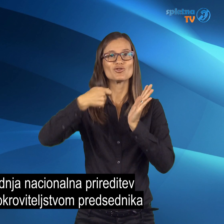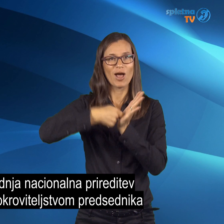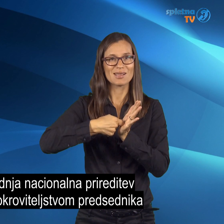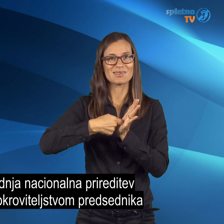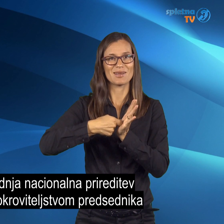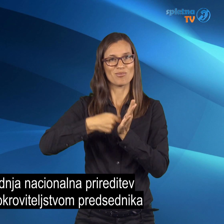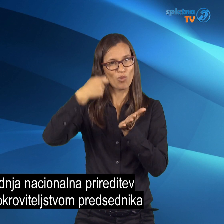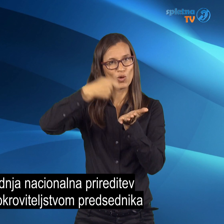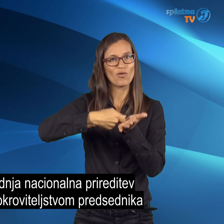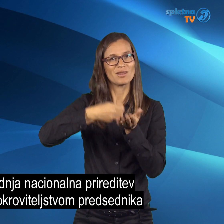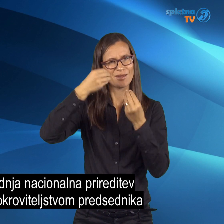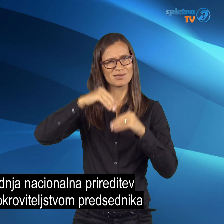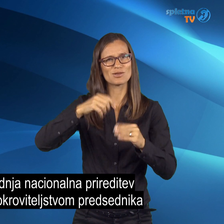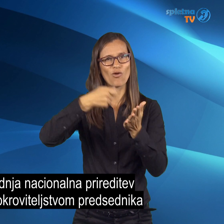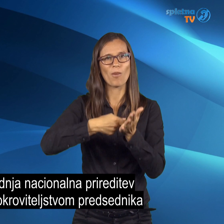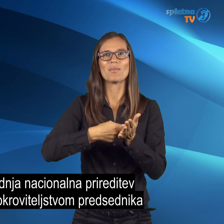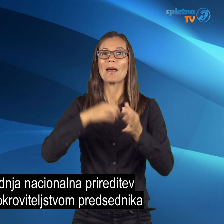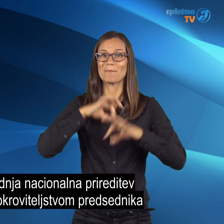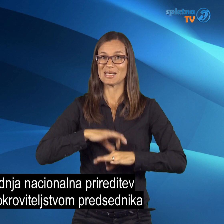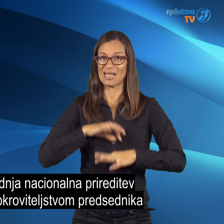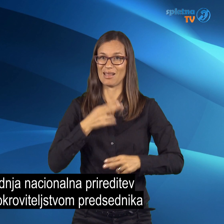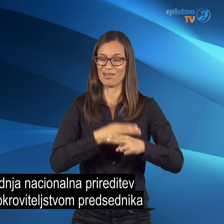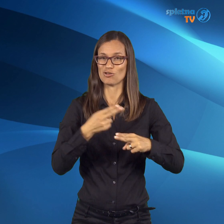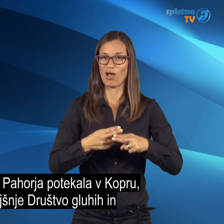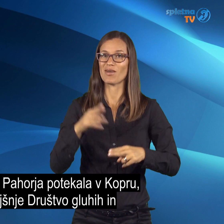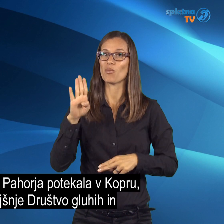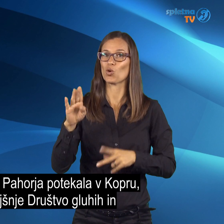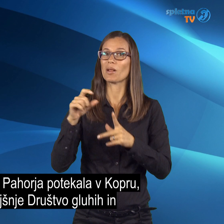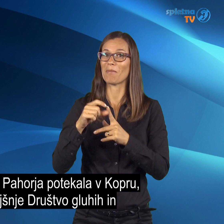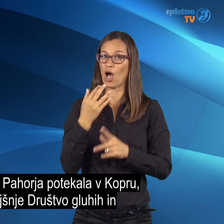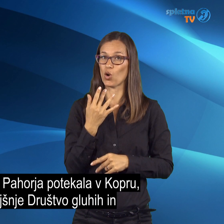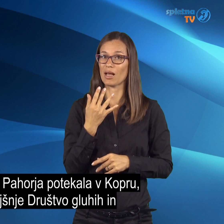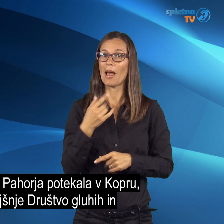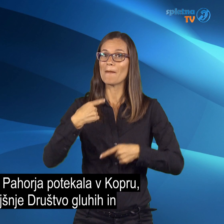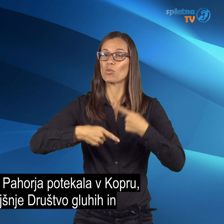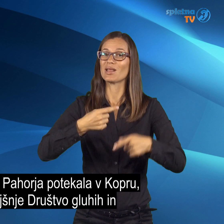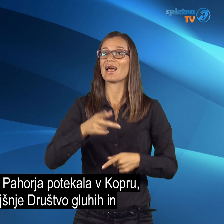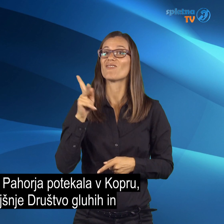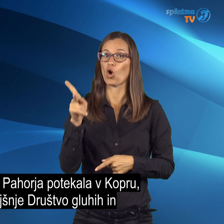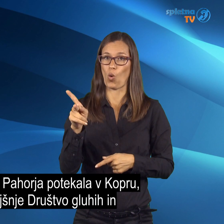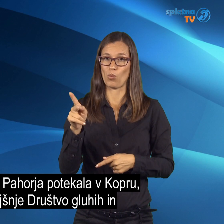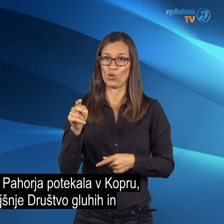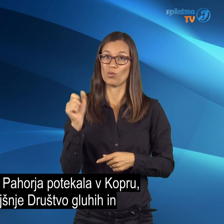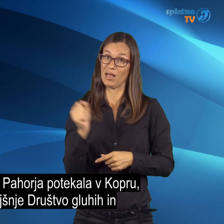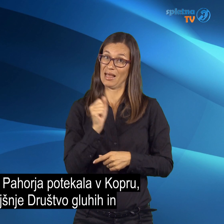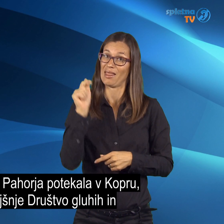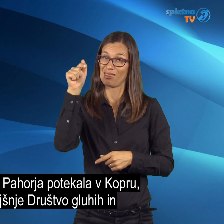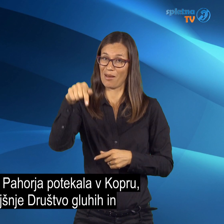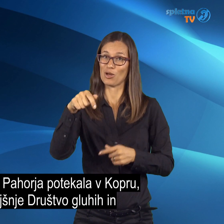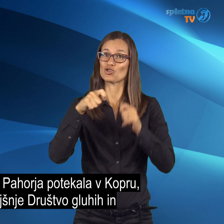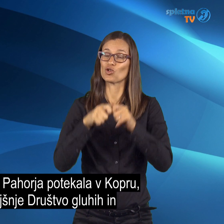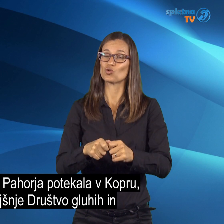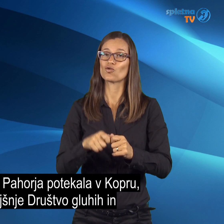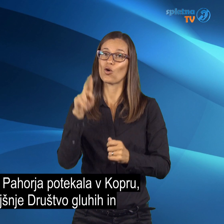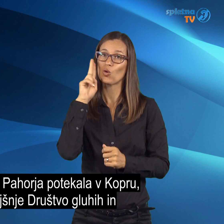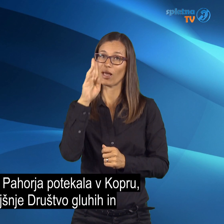pokroviteljstvom predsednika države Boruta Pahorja potekala v Kopru, saj tamkajšnje društvo gluhih in naglušnih letos praznuje